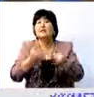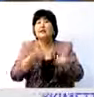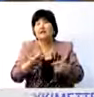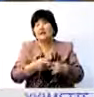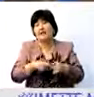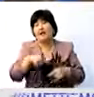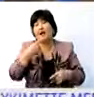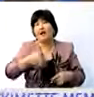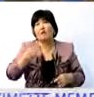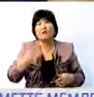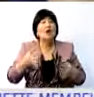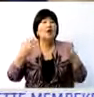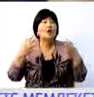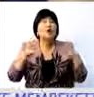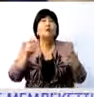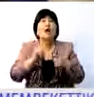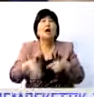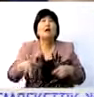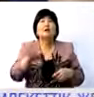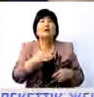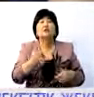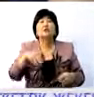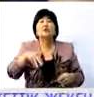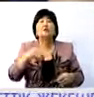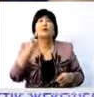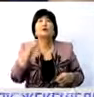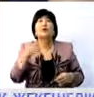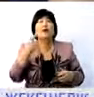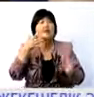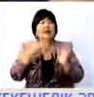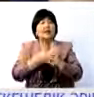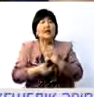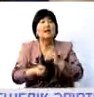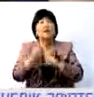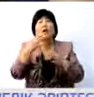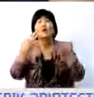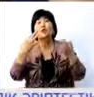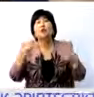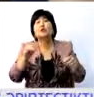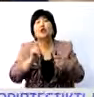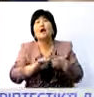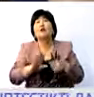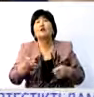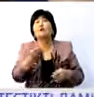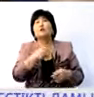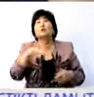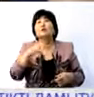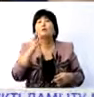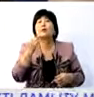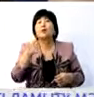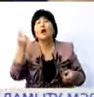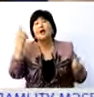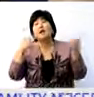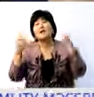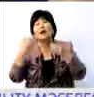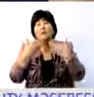әңгімеледі. Тәуелсіздіктің арқасында ғана біз Мұстафа Шоқайды тани бастадық, тәуелсіздіктің арқасында ғана біз Мұстафа Шоқайдың шығармаларын